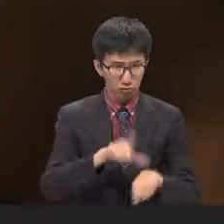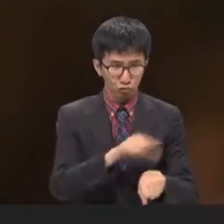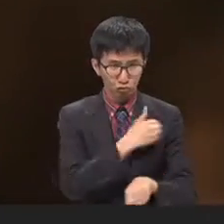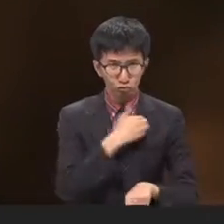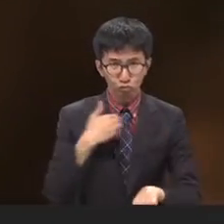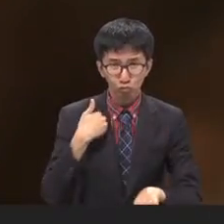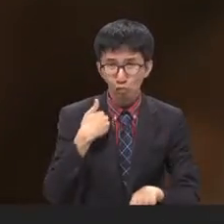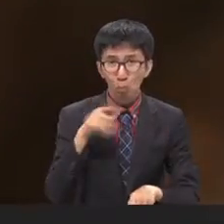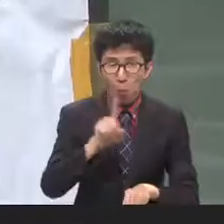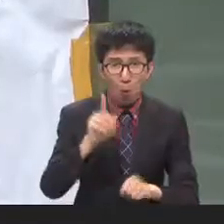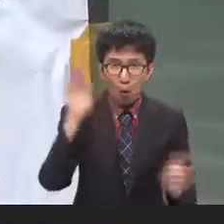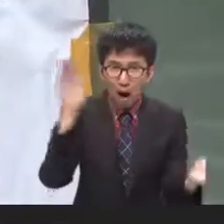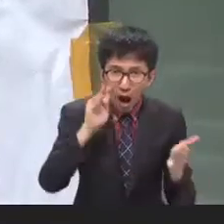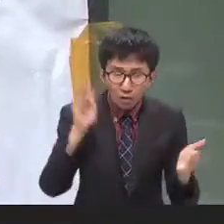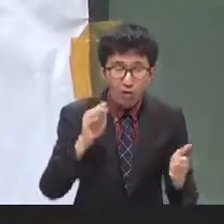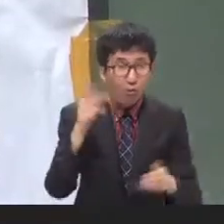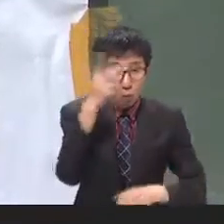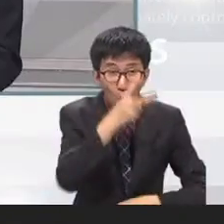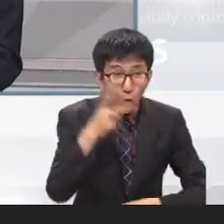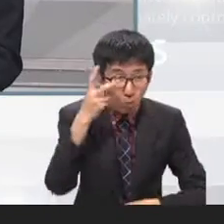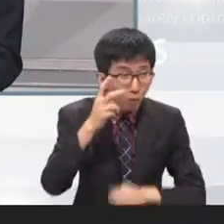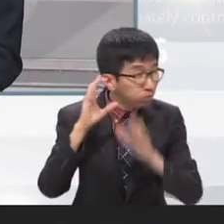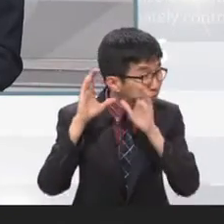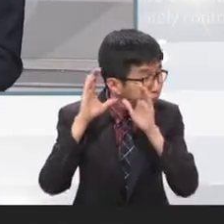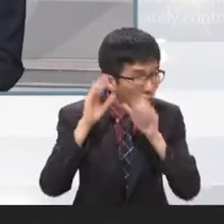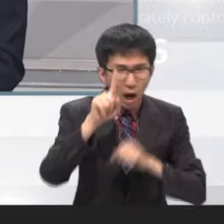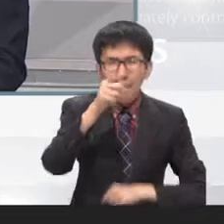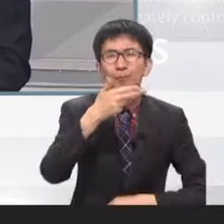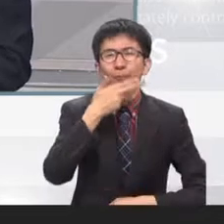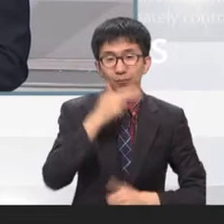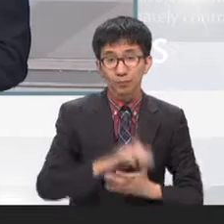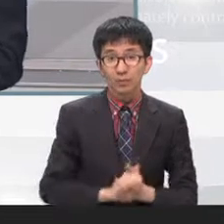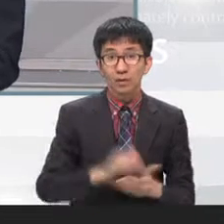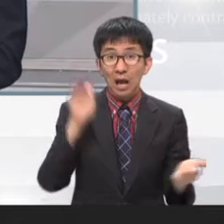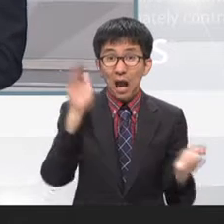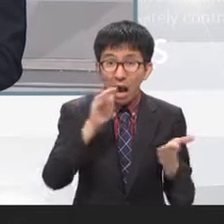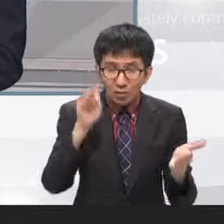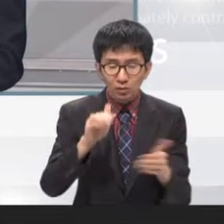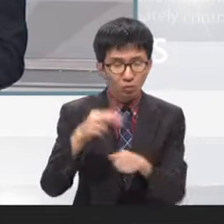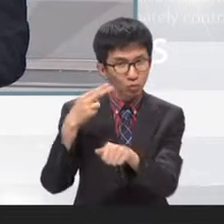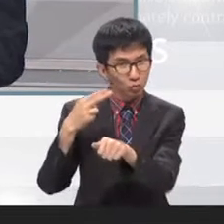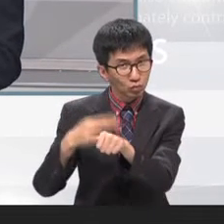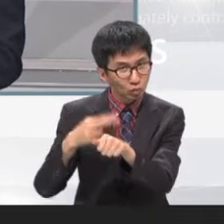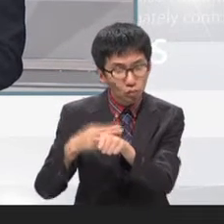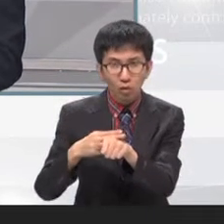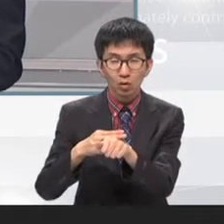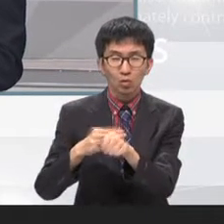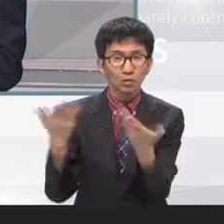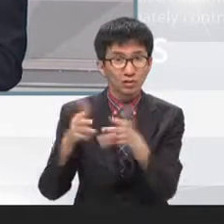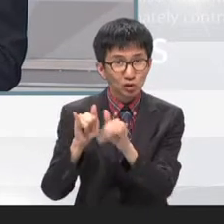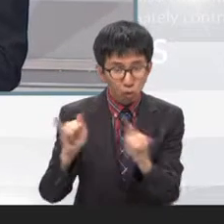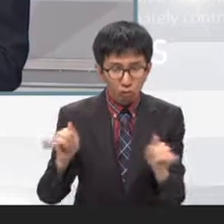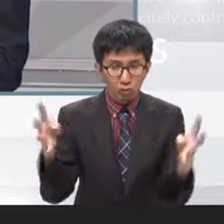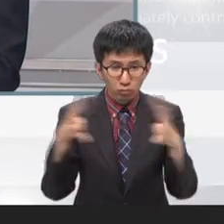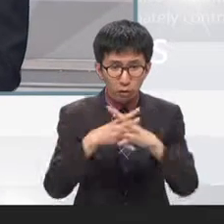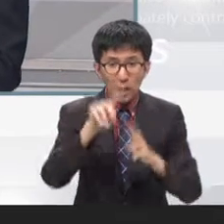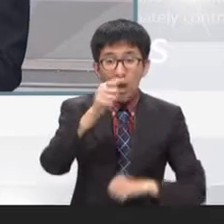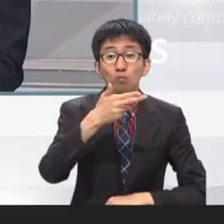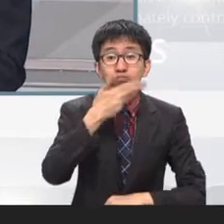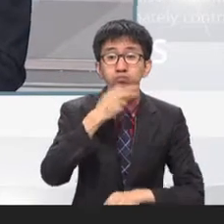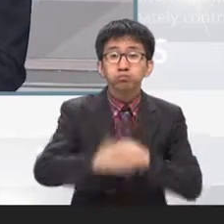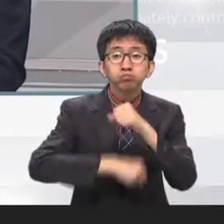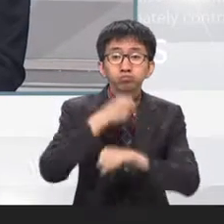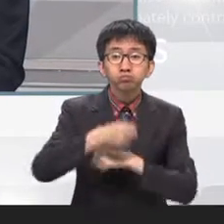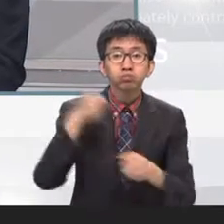수정 과정을 거치기 가 힘 들었겠지 4 그러니까 정리해보면 학생들과 협의가 하나도 되지 않은 채 두 달만에 어떤 단과대 가 신설이